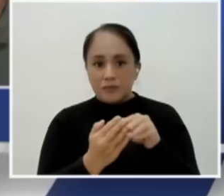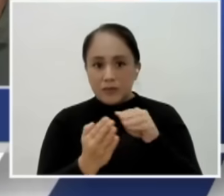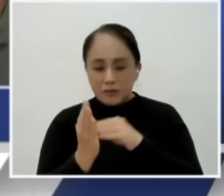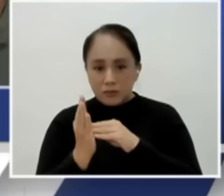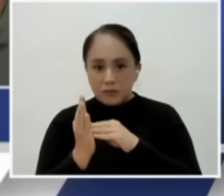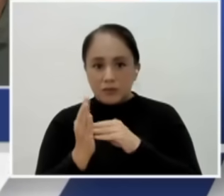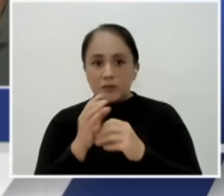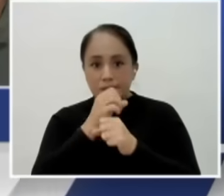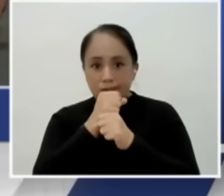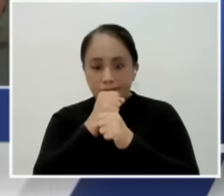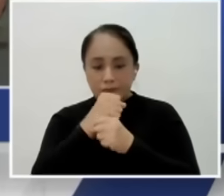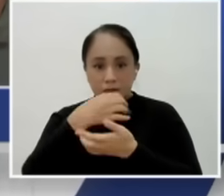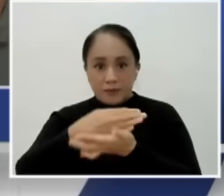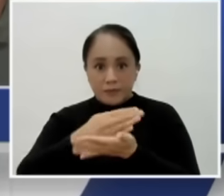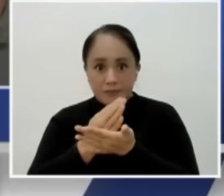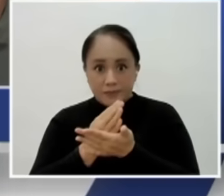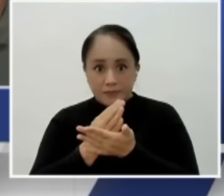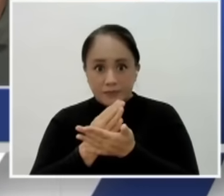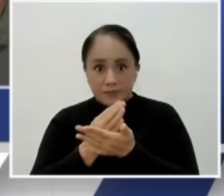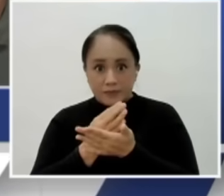fund?